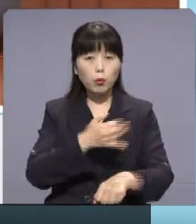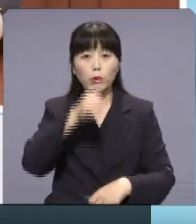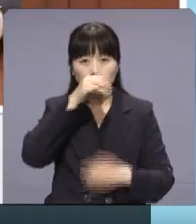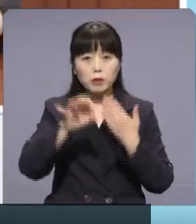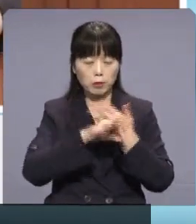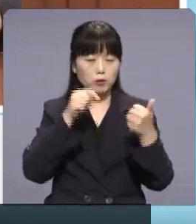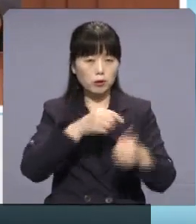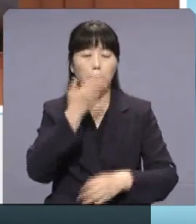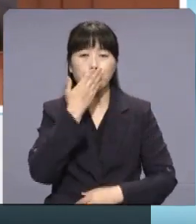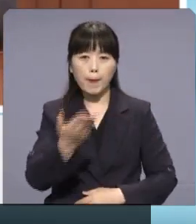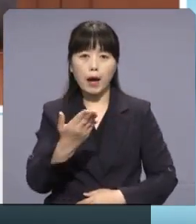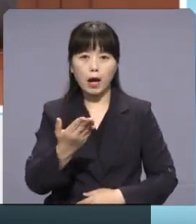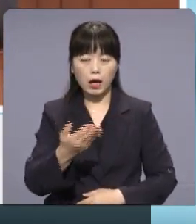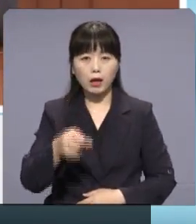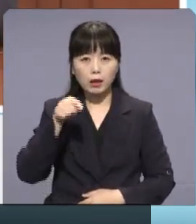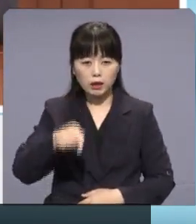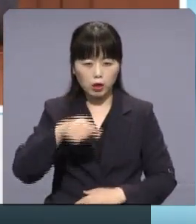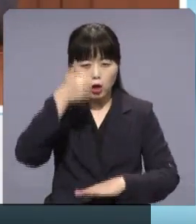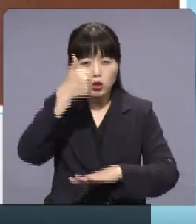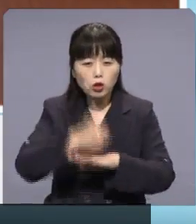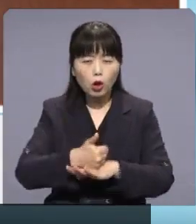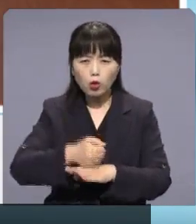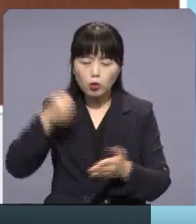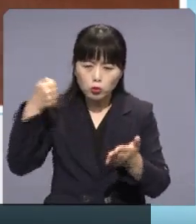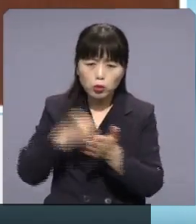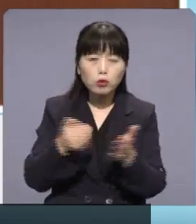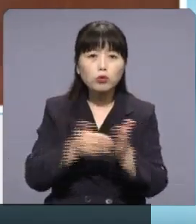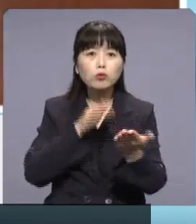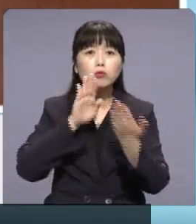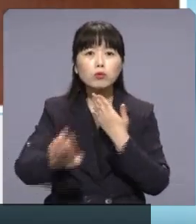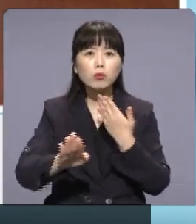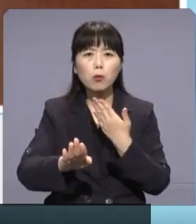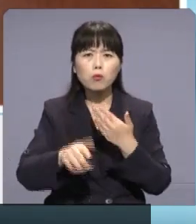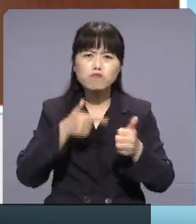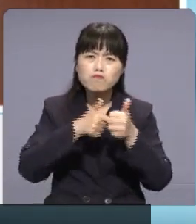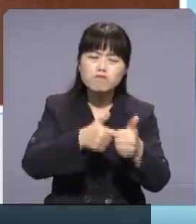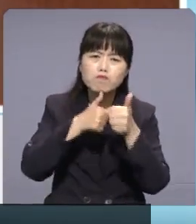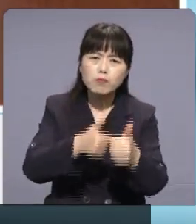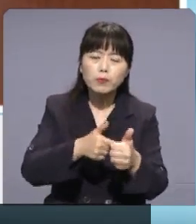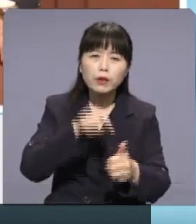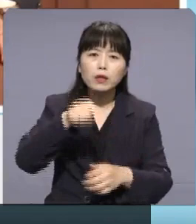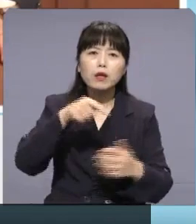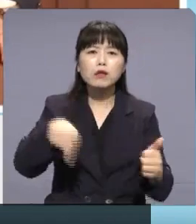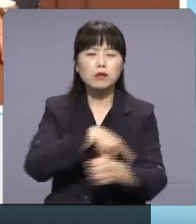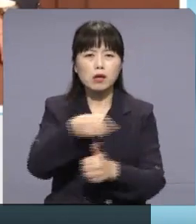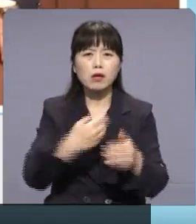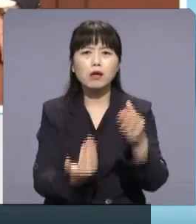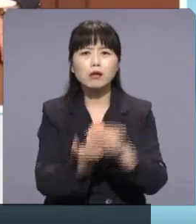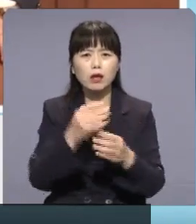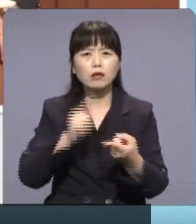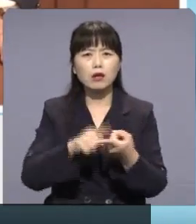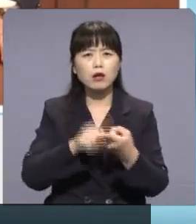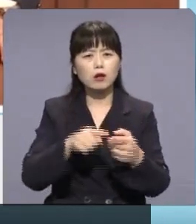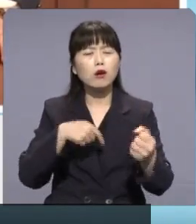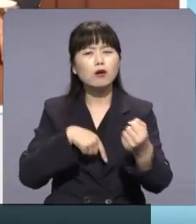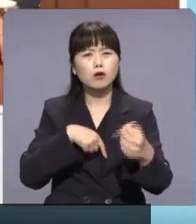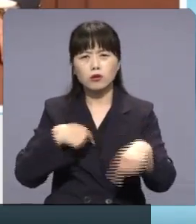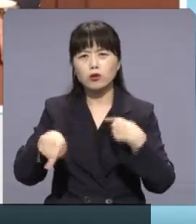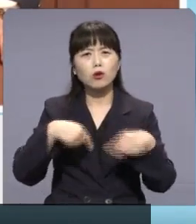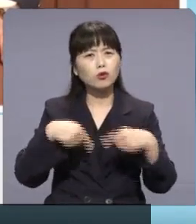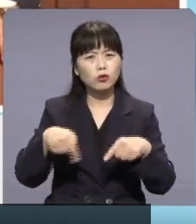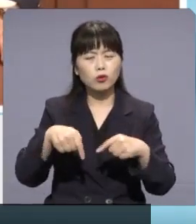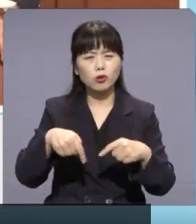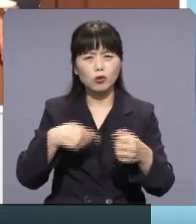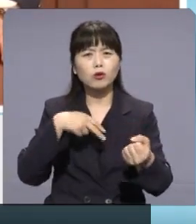있으면 지적할 수 있는데 그걸 이미 결론을 내려놓고 난 다음에 그리고 밀어붙이는 이런 현상들이 나타나는 것. 이건 정치적 의도가 있다고밖에 해석할